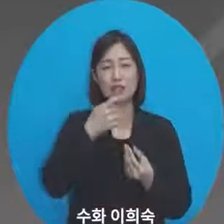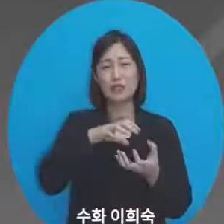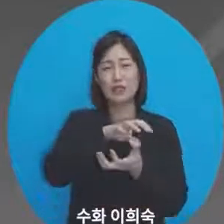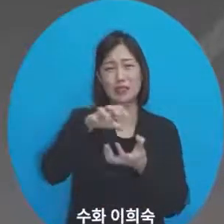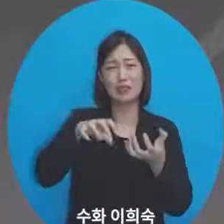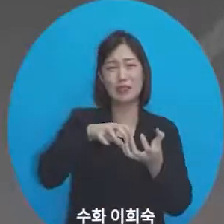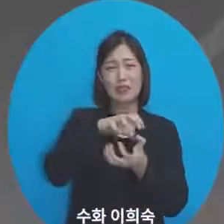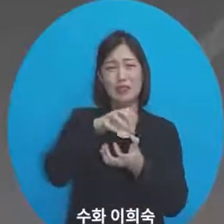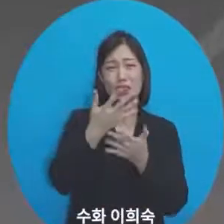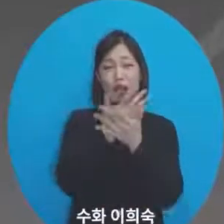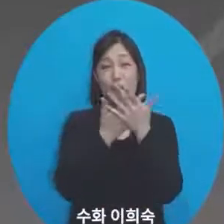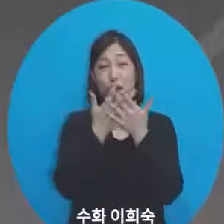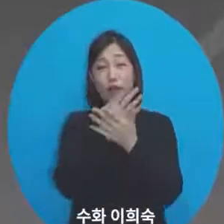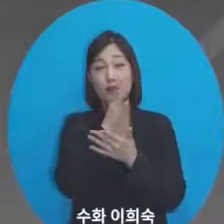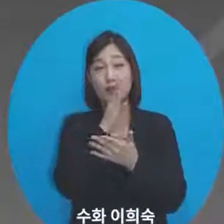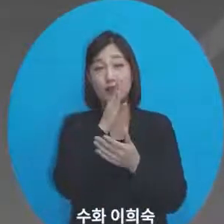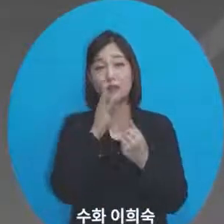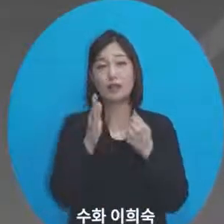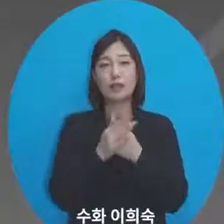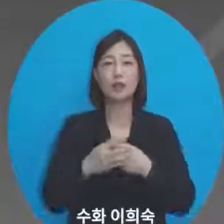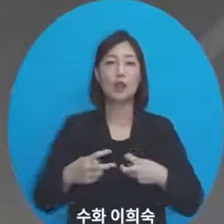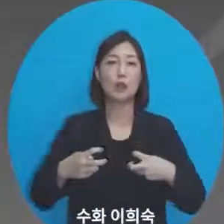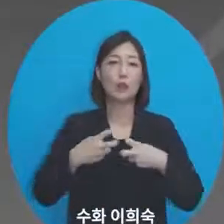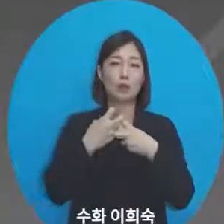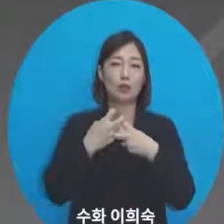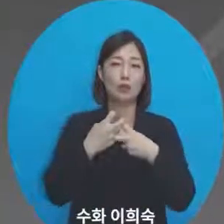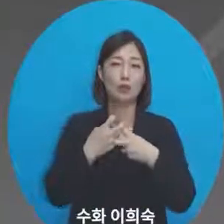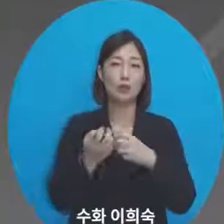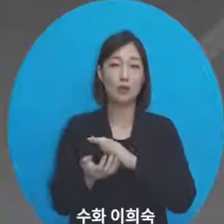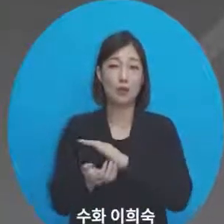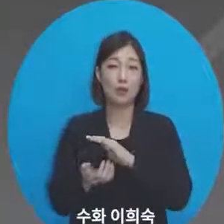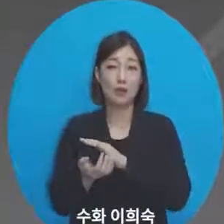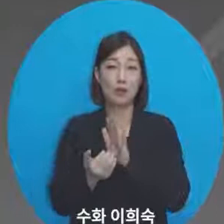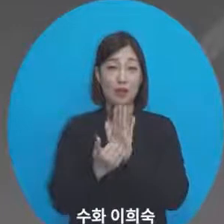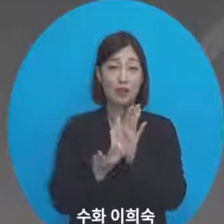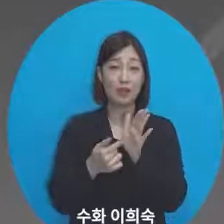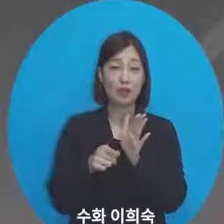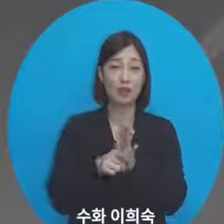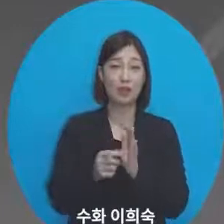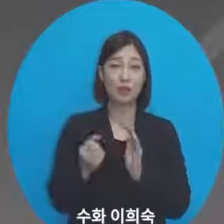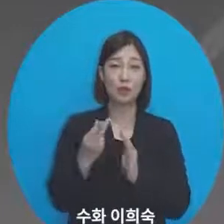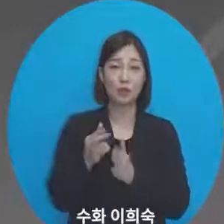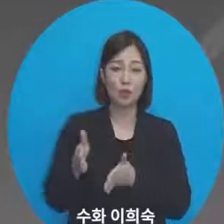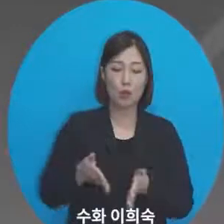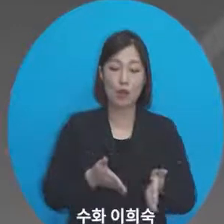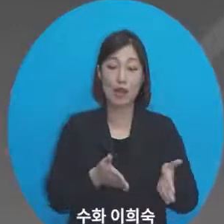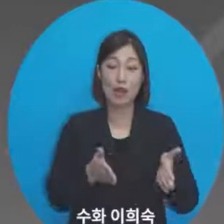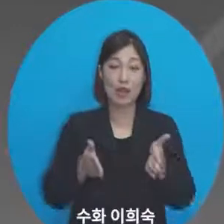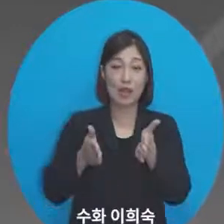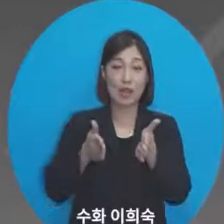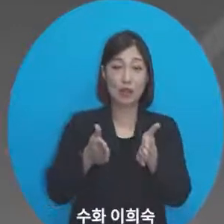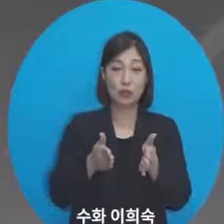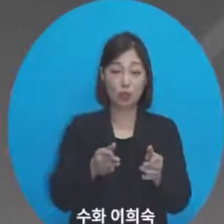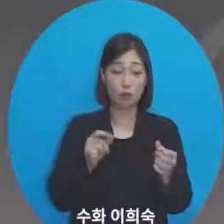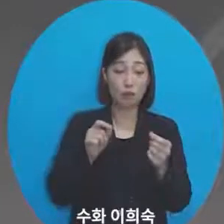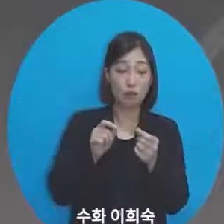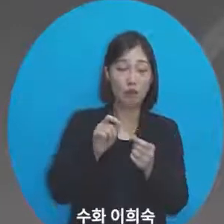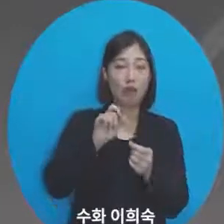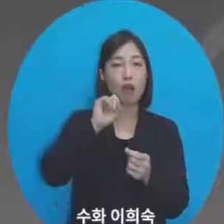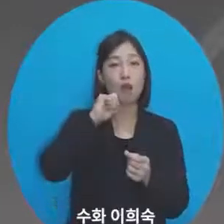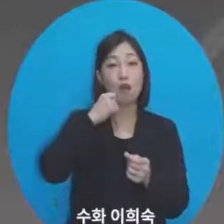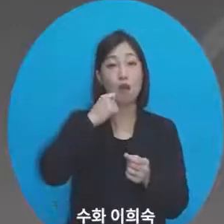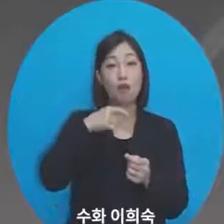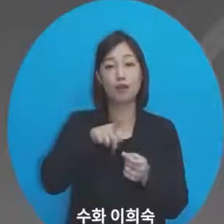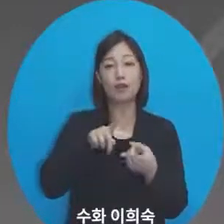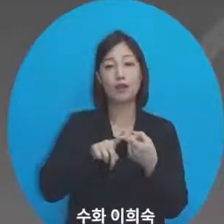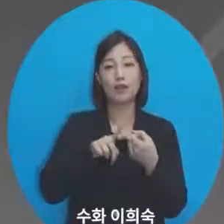곳이라든지 교통사고가 자주 발생하는 곳이라든지 도로의 어떤 구조상 가시거리가 좀 짧은 곳 같은